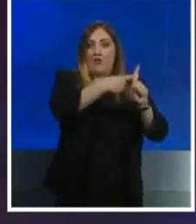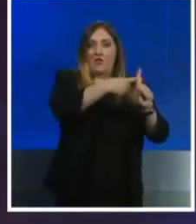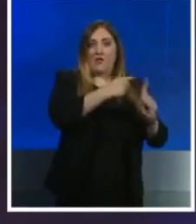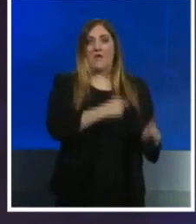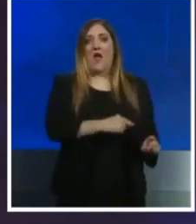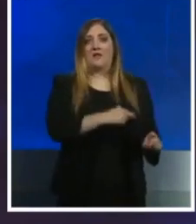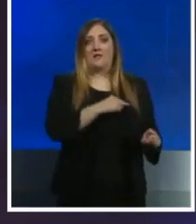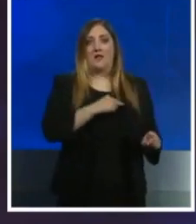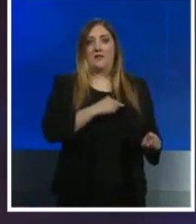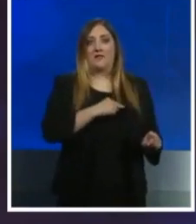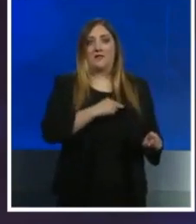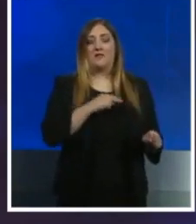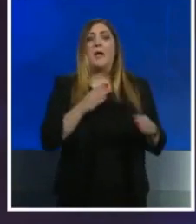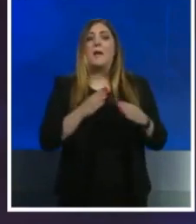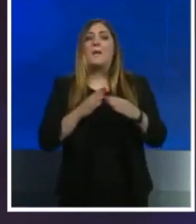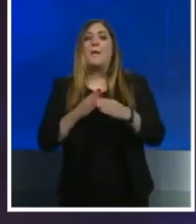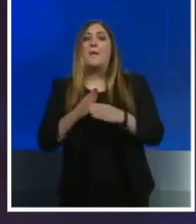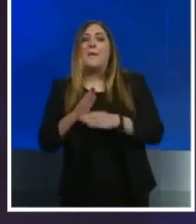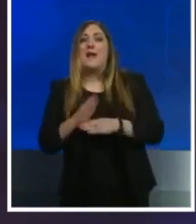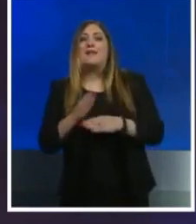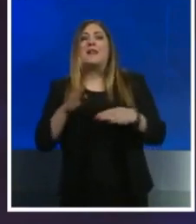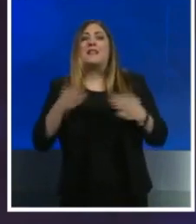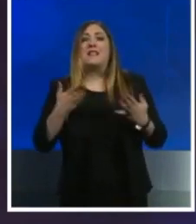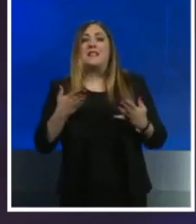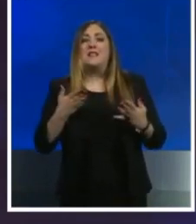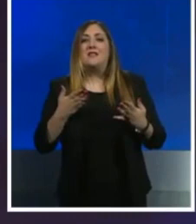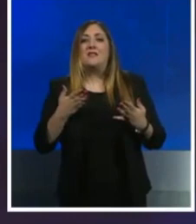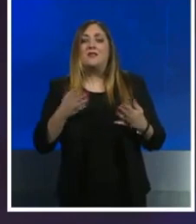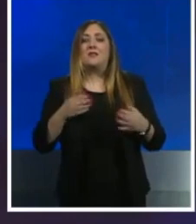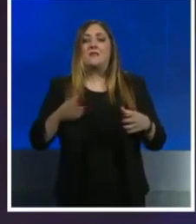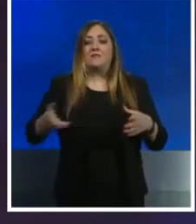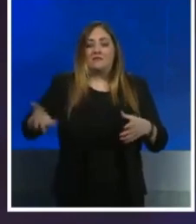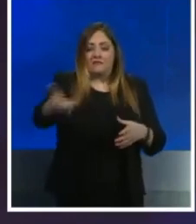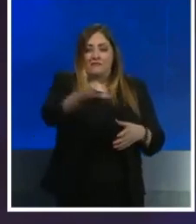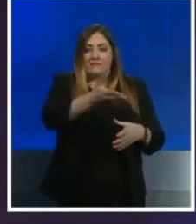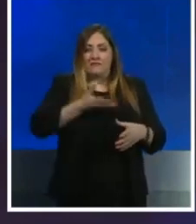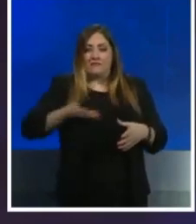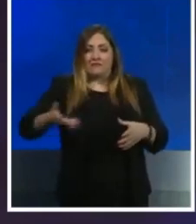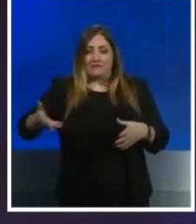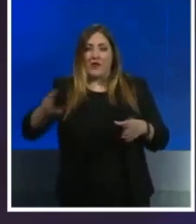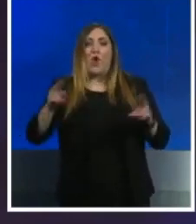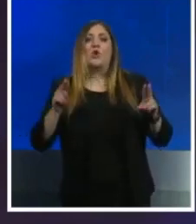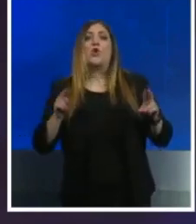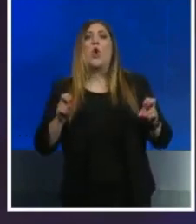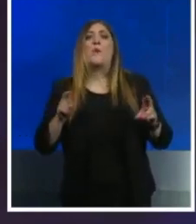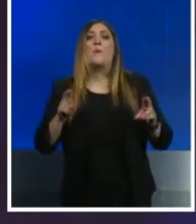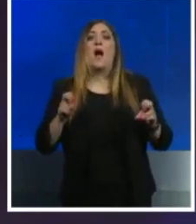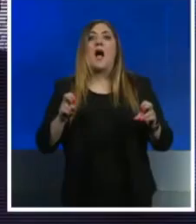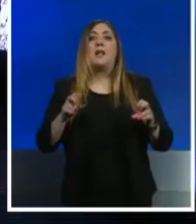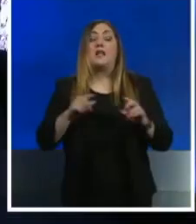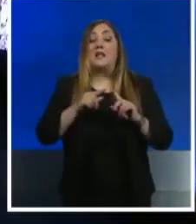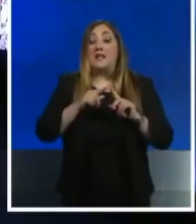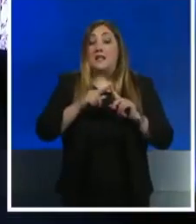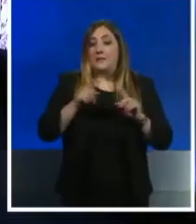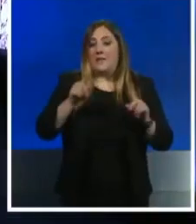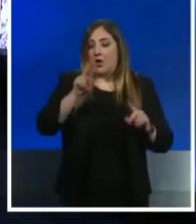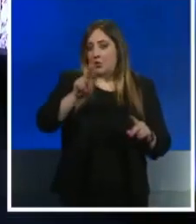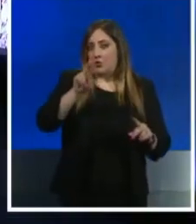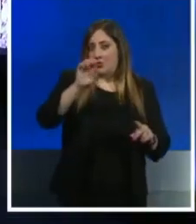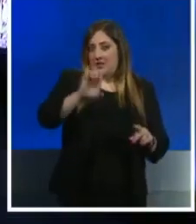Dak li beda bħalasuq komuni bil-mot il-mot imbidel funjoni ta' kontrol